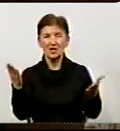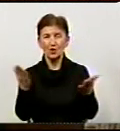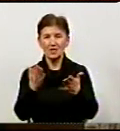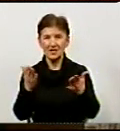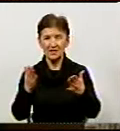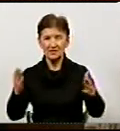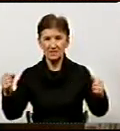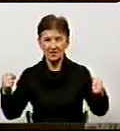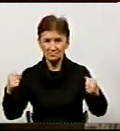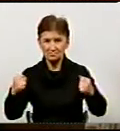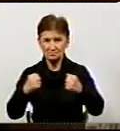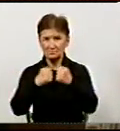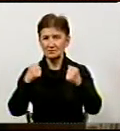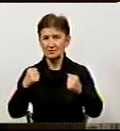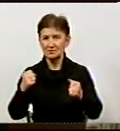просто